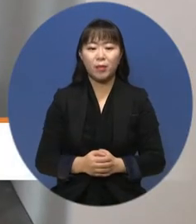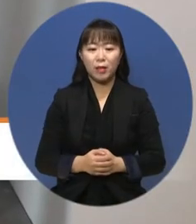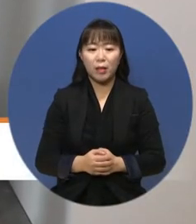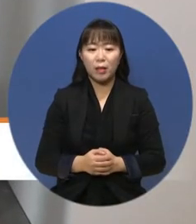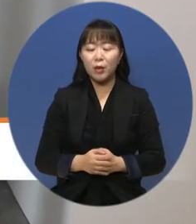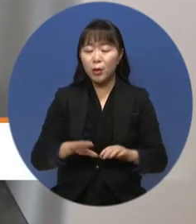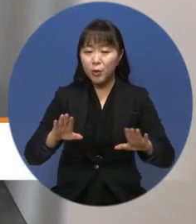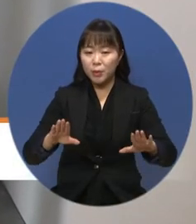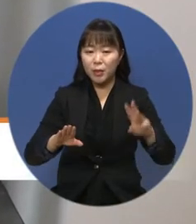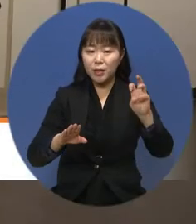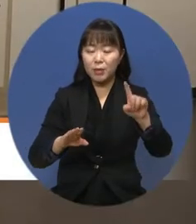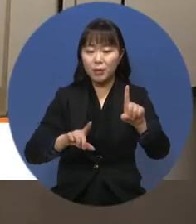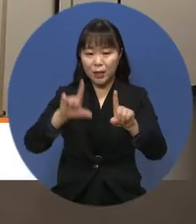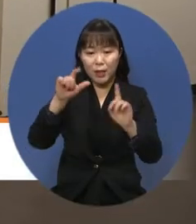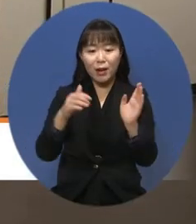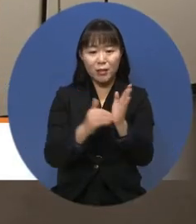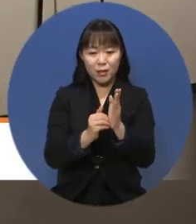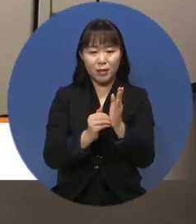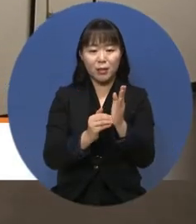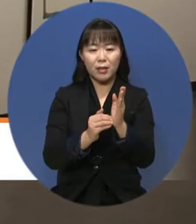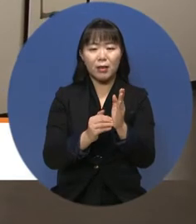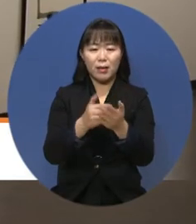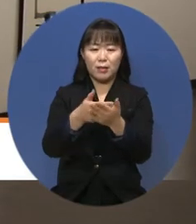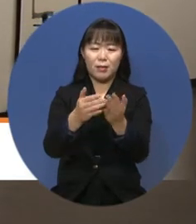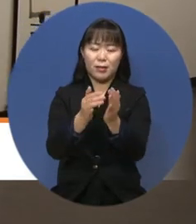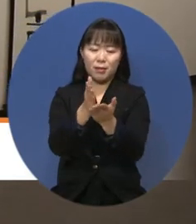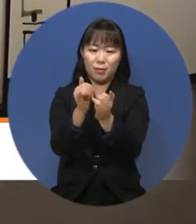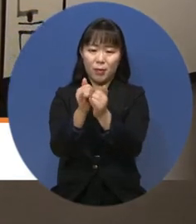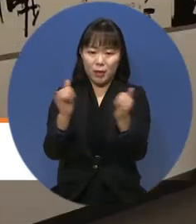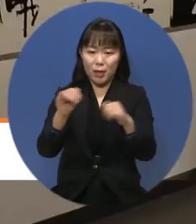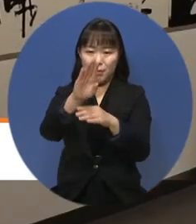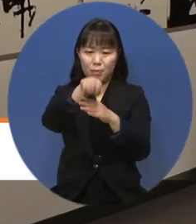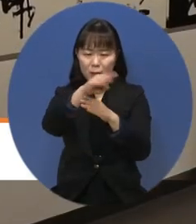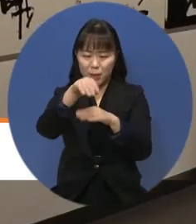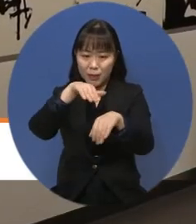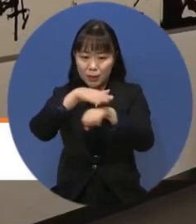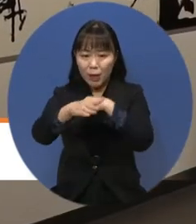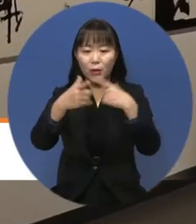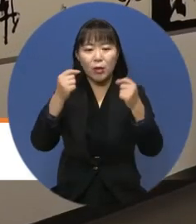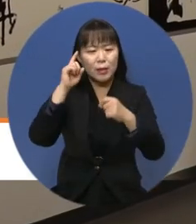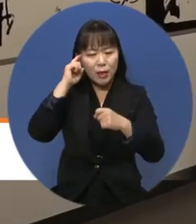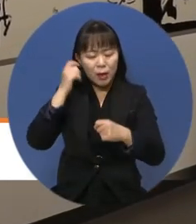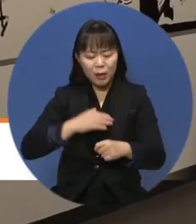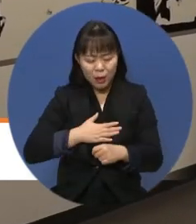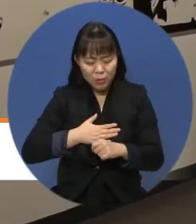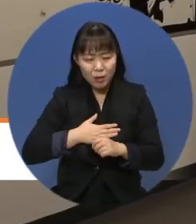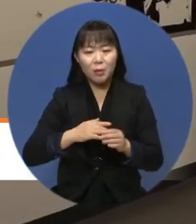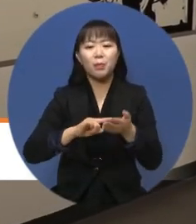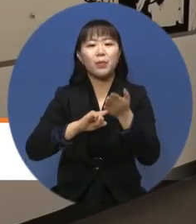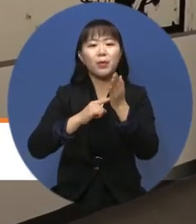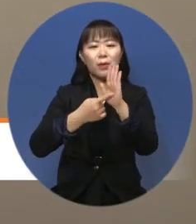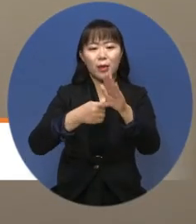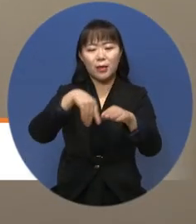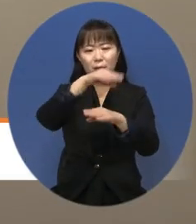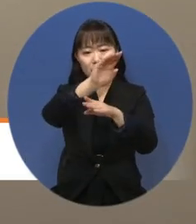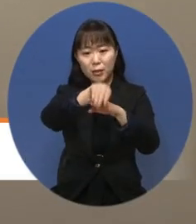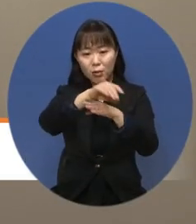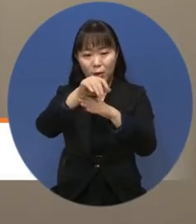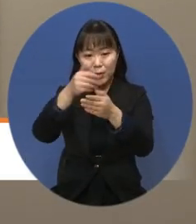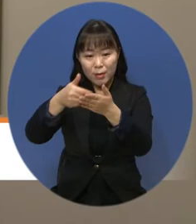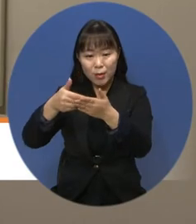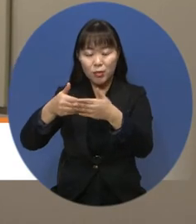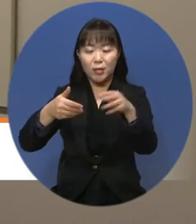전시회는 오는 31일까지 작가들 만에 필모 법으로 생각과 감정을 표현한 서해 예술 작품